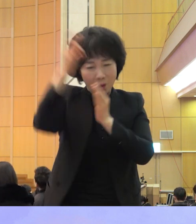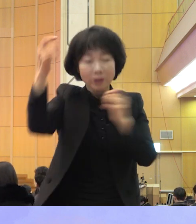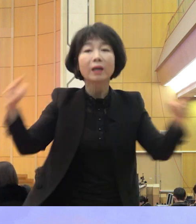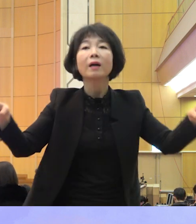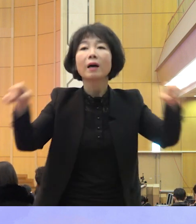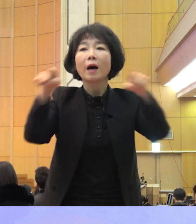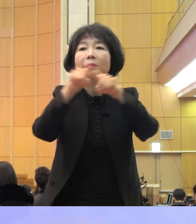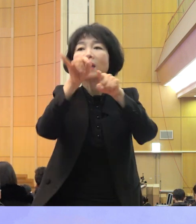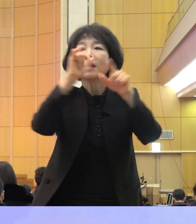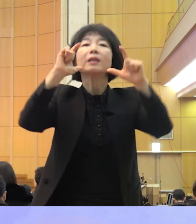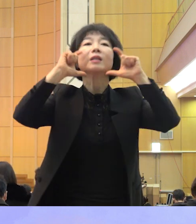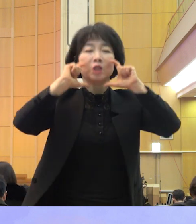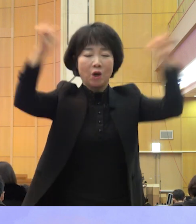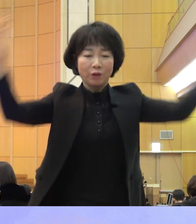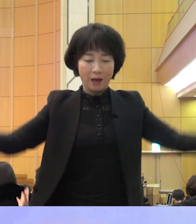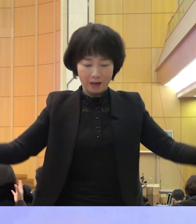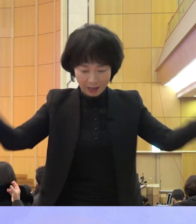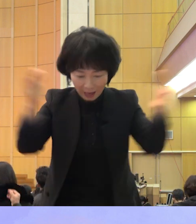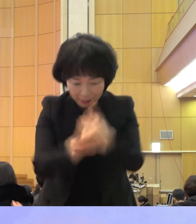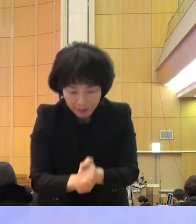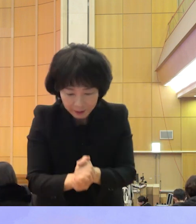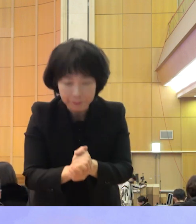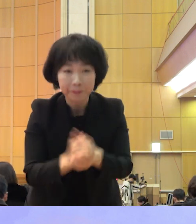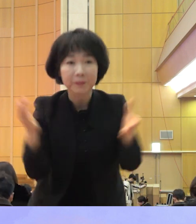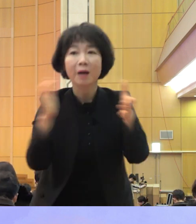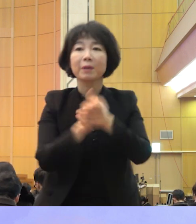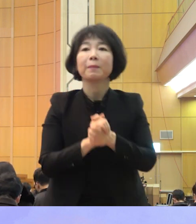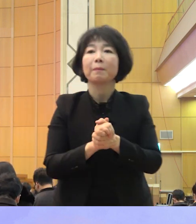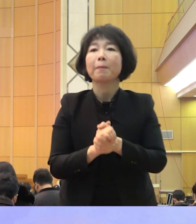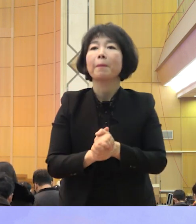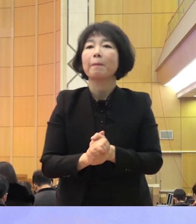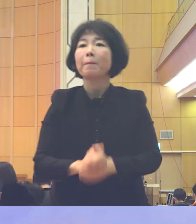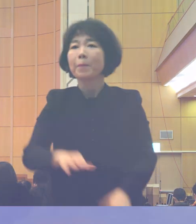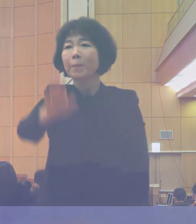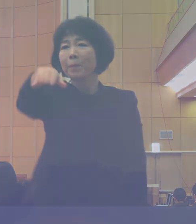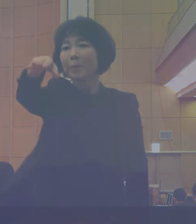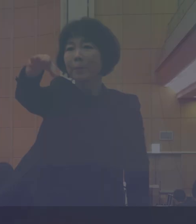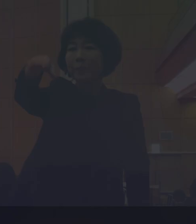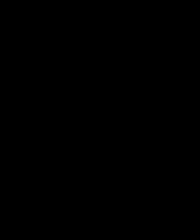영원토록 함께할지어다. 아멘.